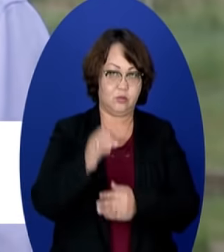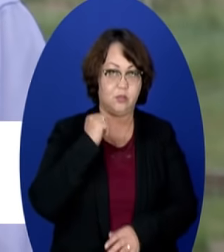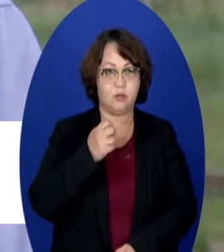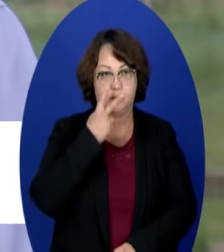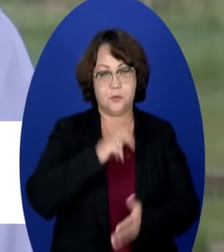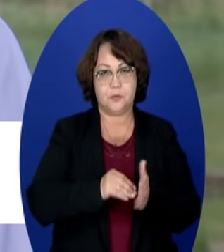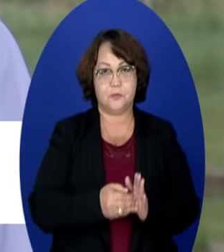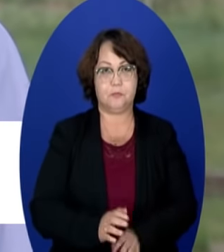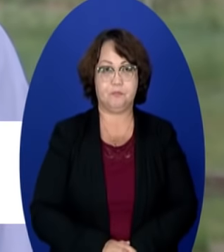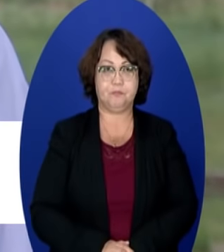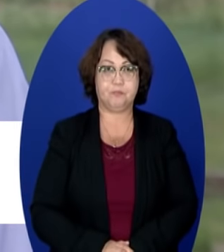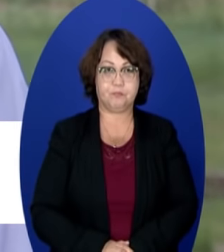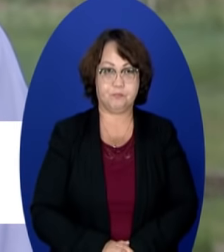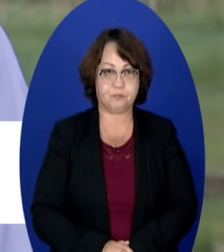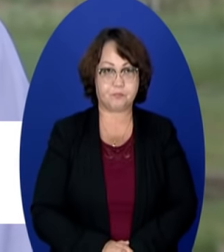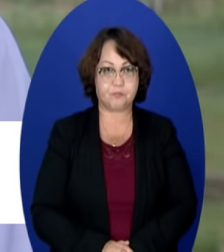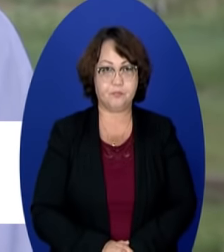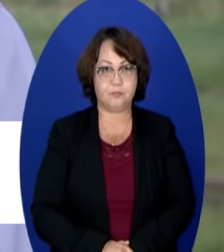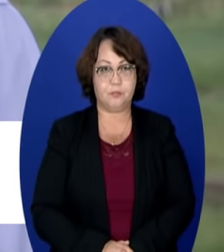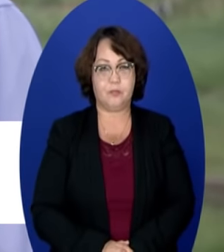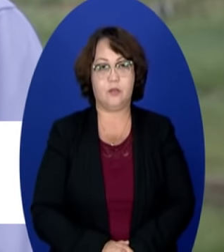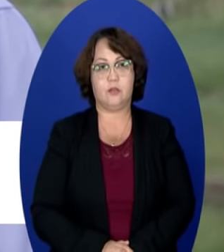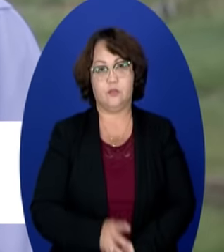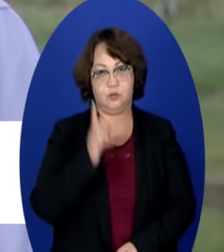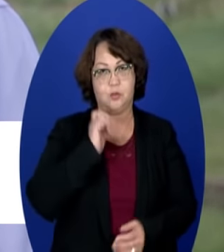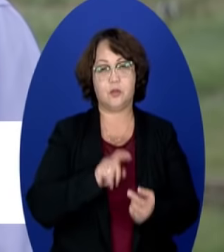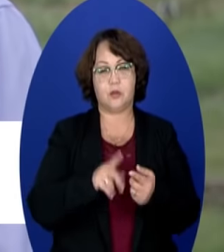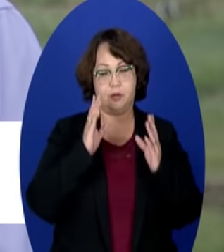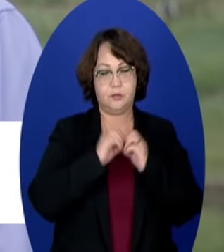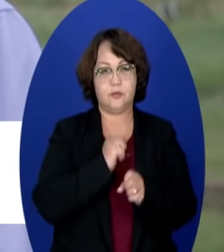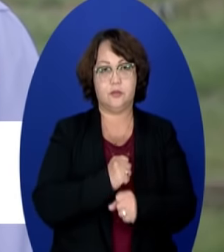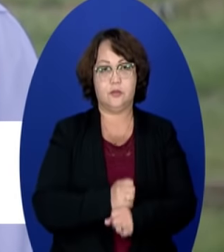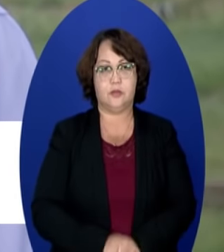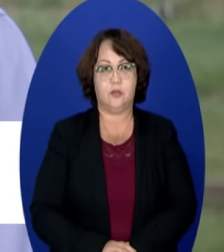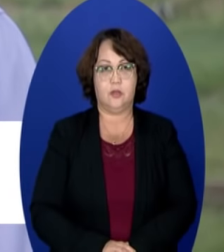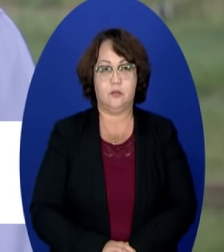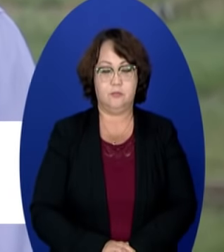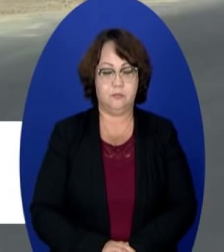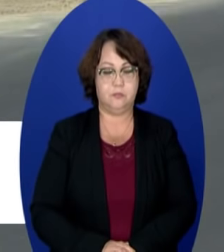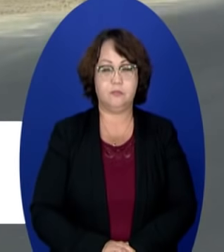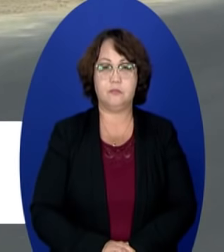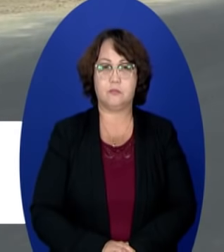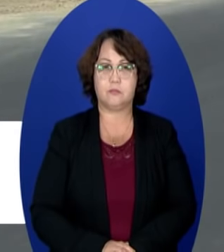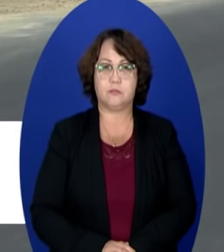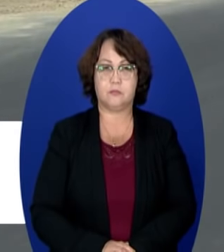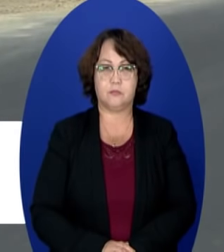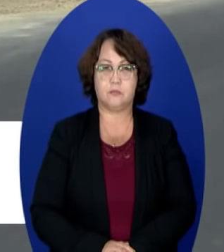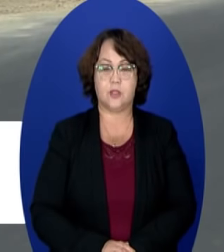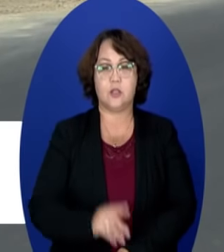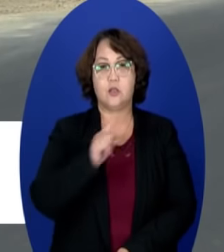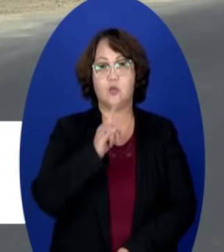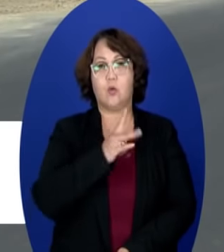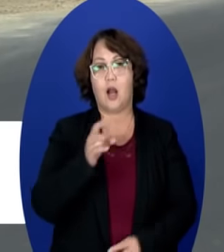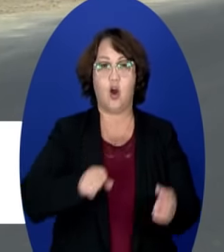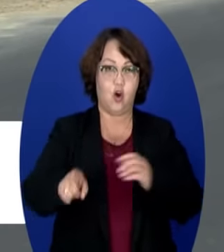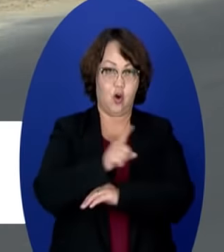гэсэн. Энэ асфальт замаар бүрэн хүчит дуусна гэсэн юм зорилттойгоор бүтээн байгуулалтын ажил маань явагдаж байна. Замын зүүн хараа хот